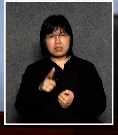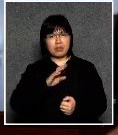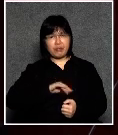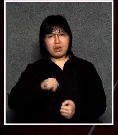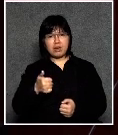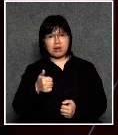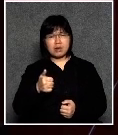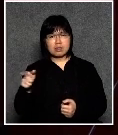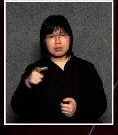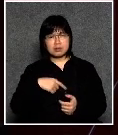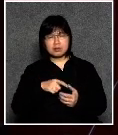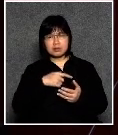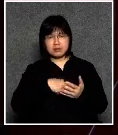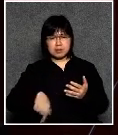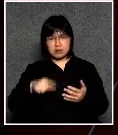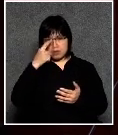梁國雄議員，